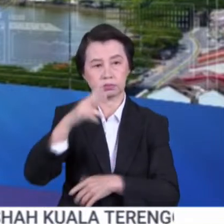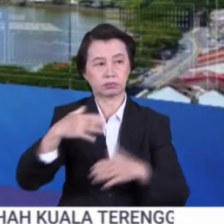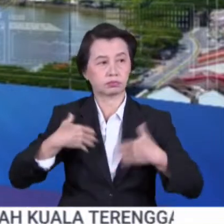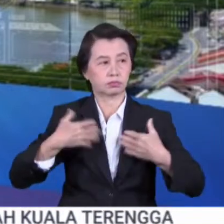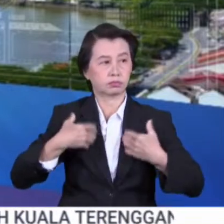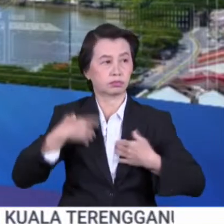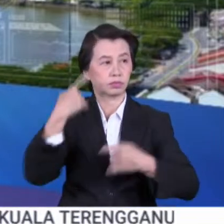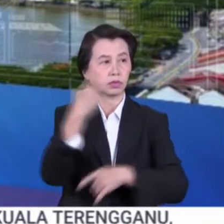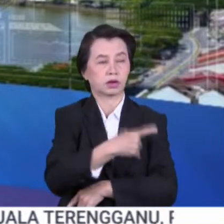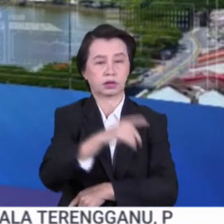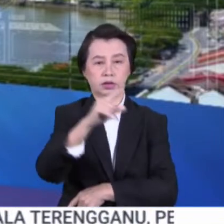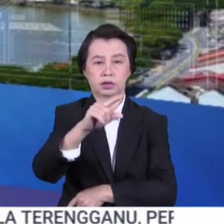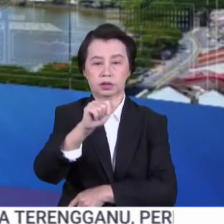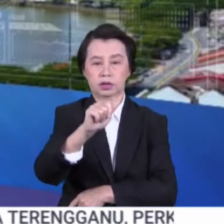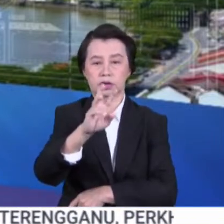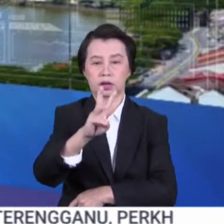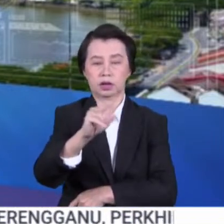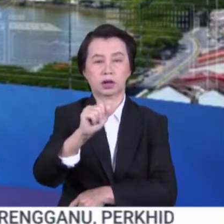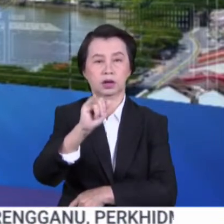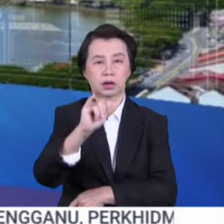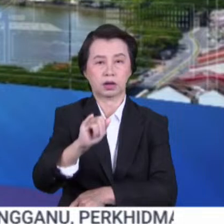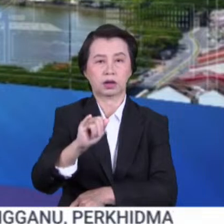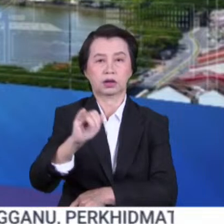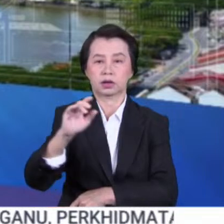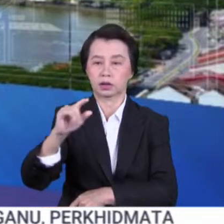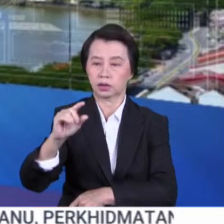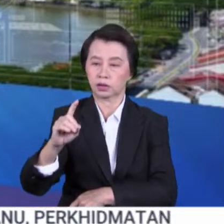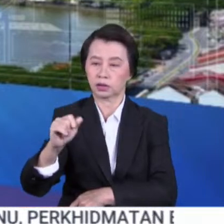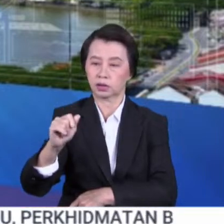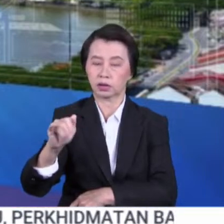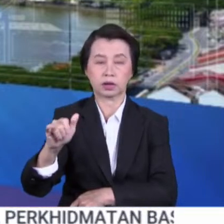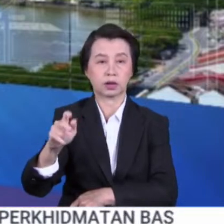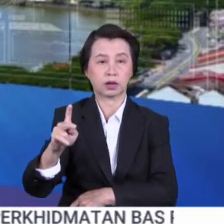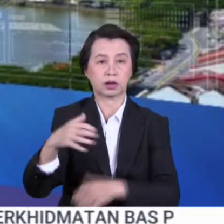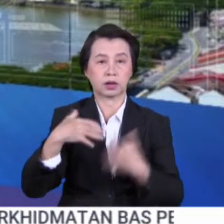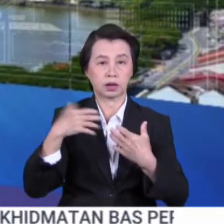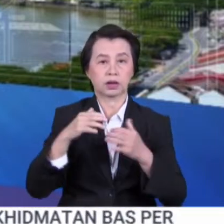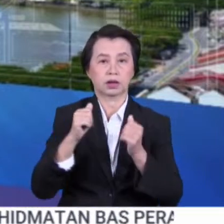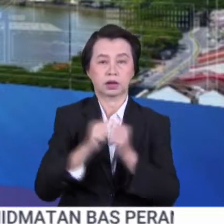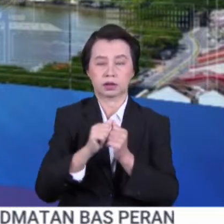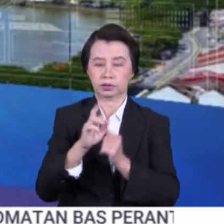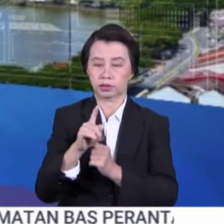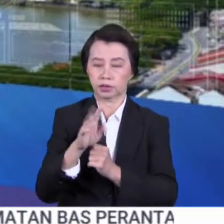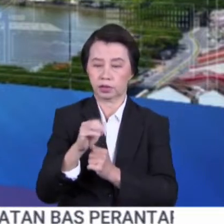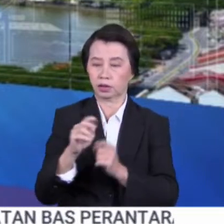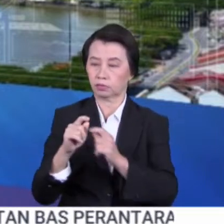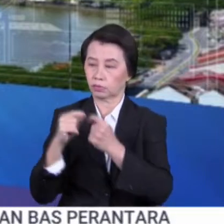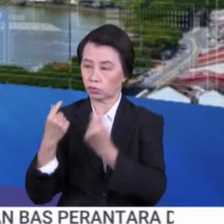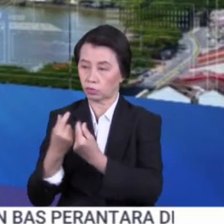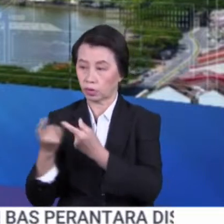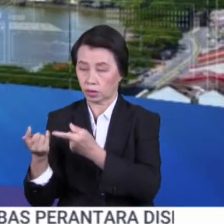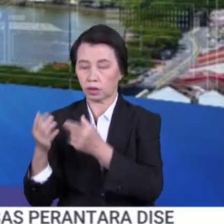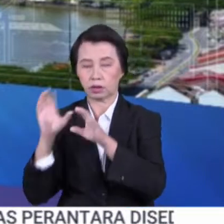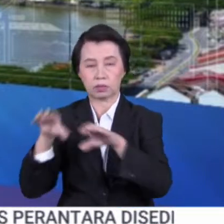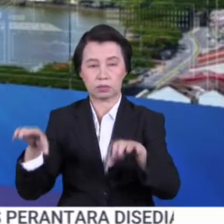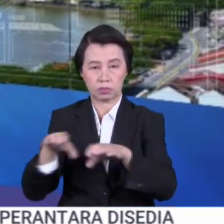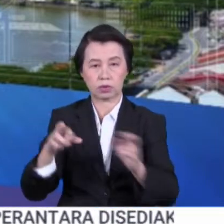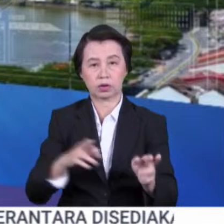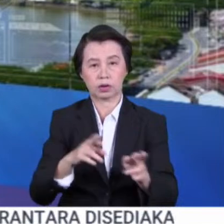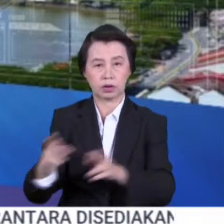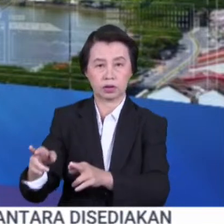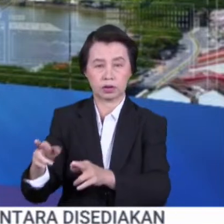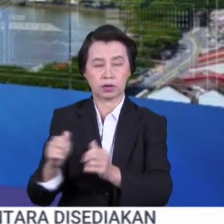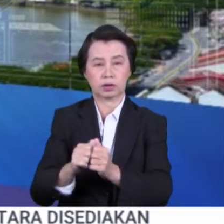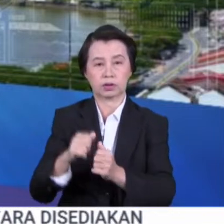ketibaan Hari Gawai Dayak 2023, RTM Miri dengan kerjasama Kumpulan Syarikat Naim akan menganjurkan program Berami